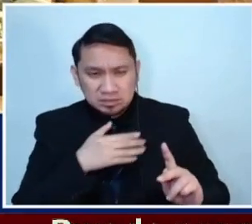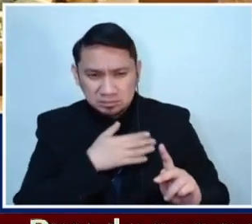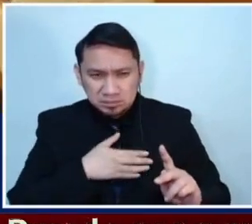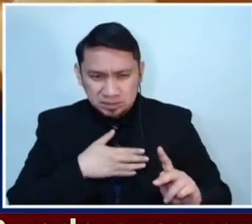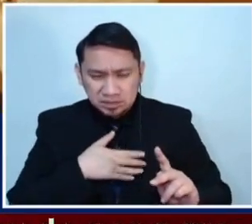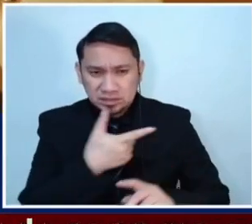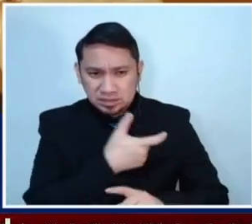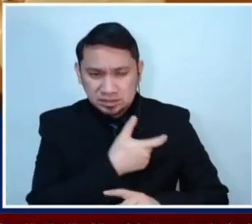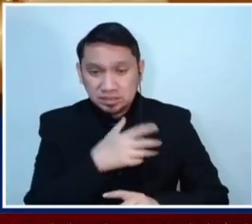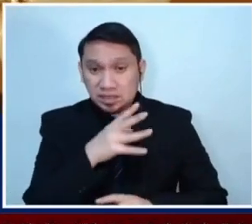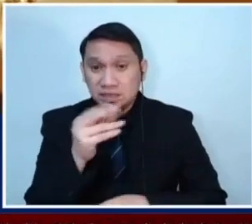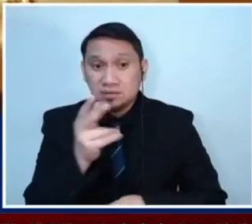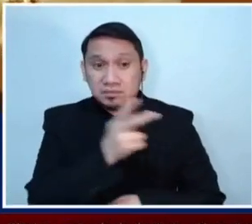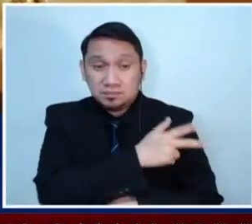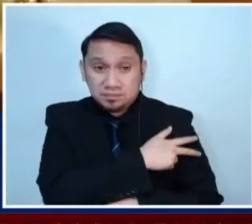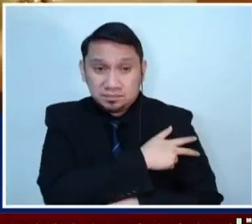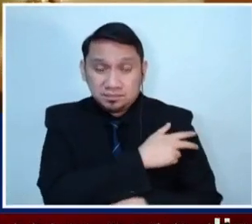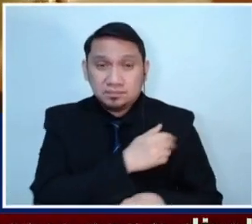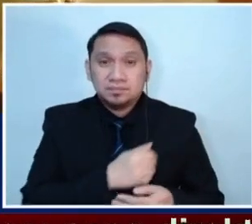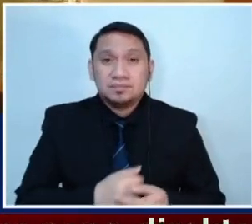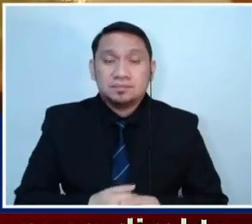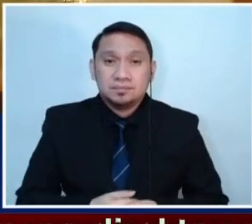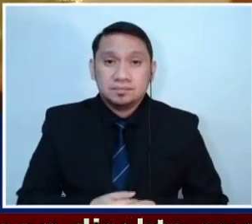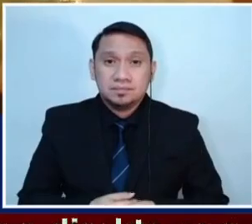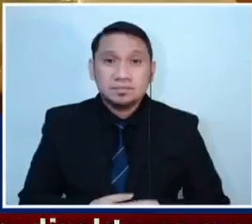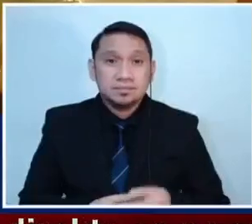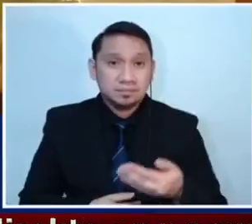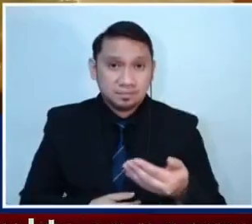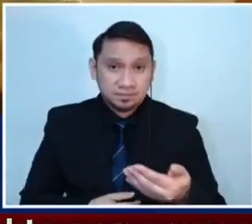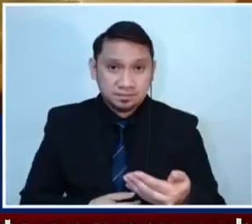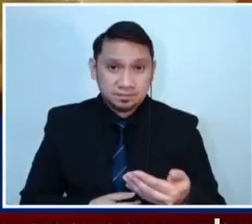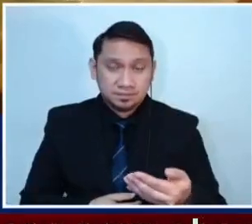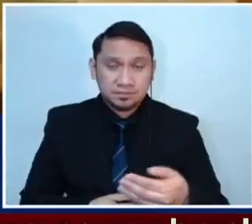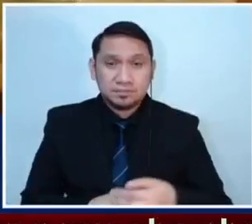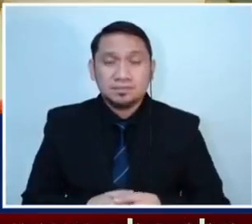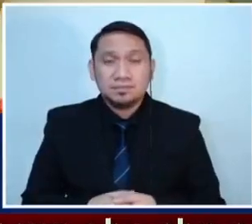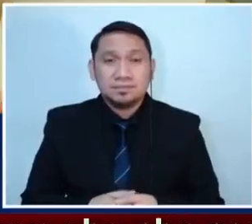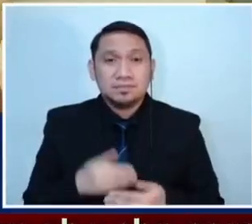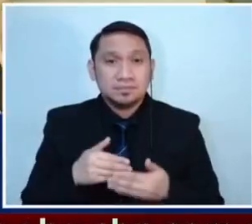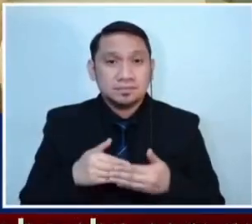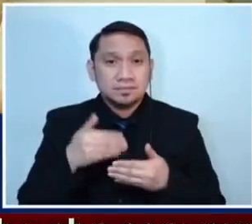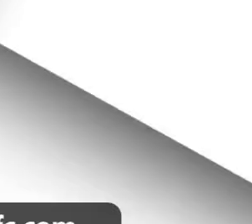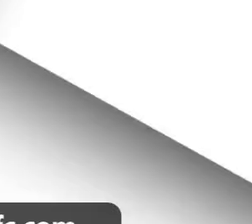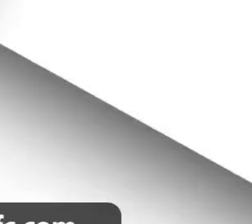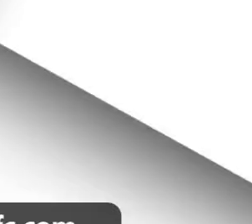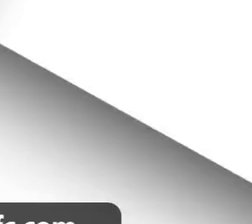magpa-booster shot. Bianca Dava, ABS-CBN News.